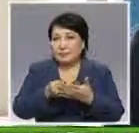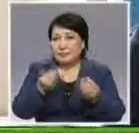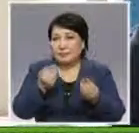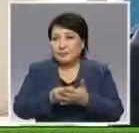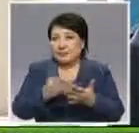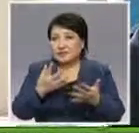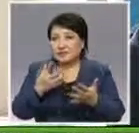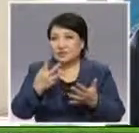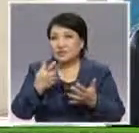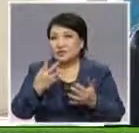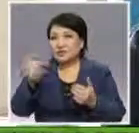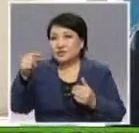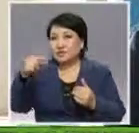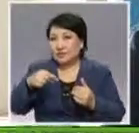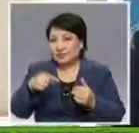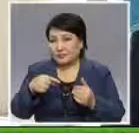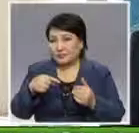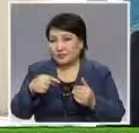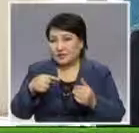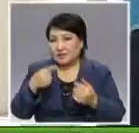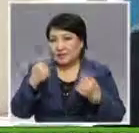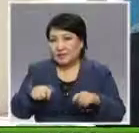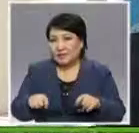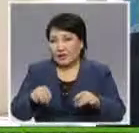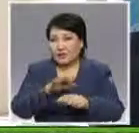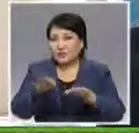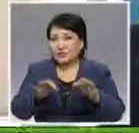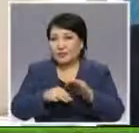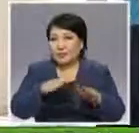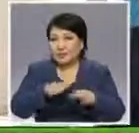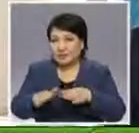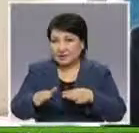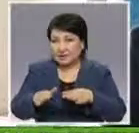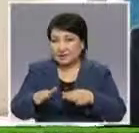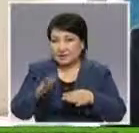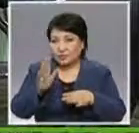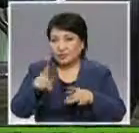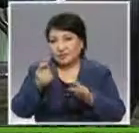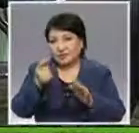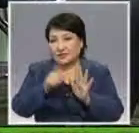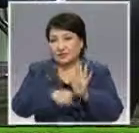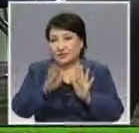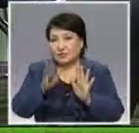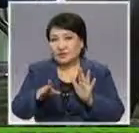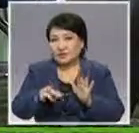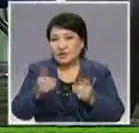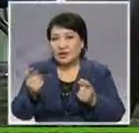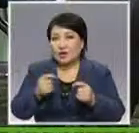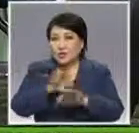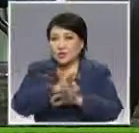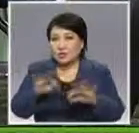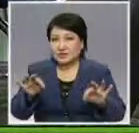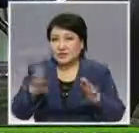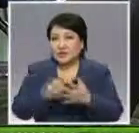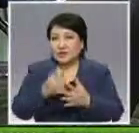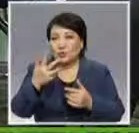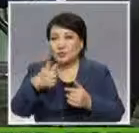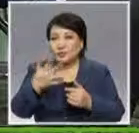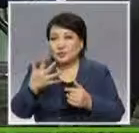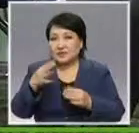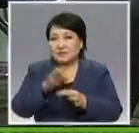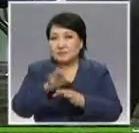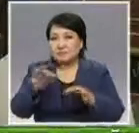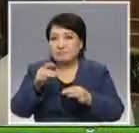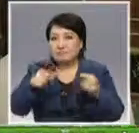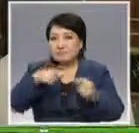атырмын. Жобаны жүзеге асқанда ол арзанда болады. Үздік деп танылған 35 бизнес жобаның ішінде